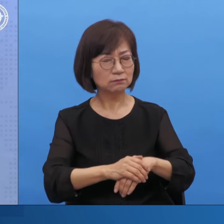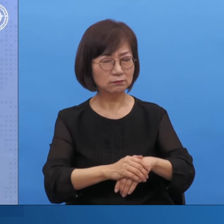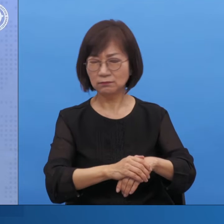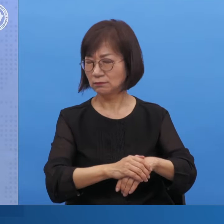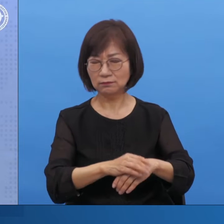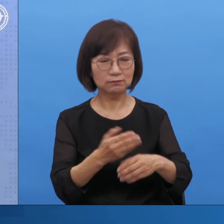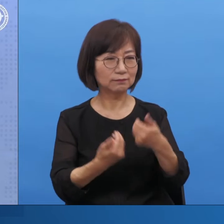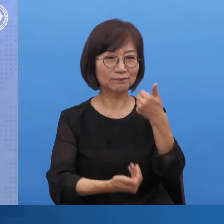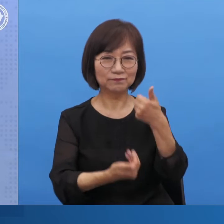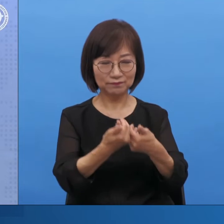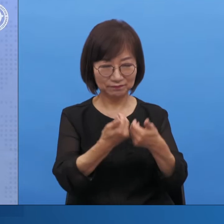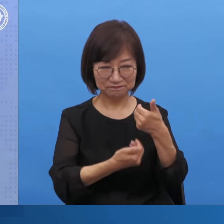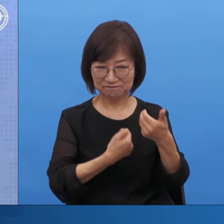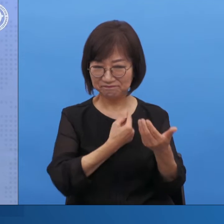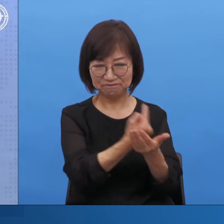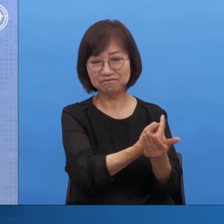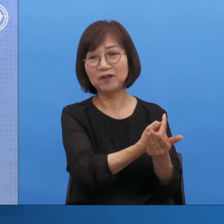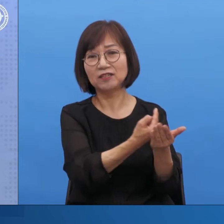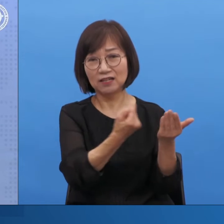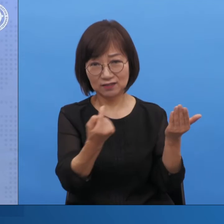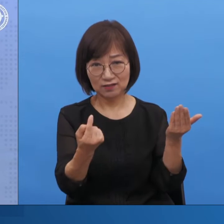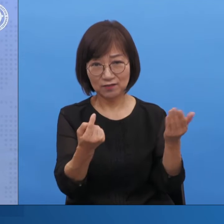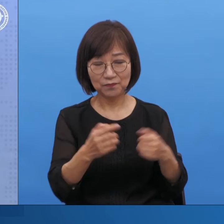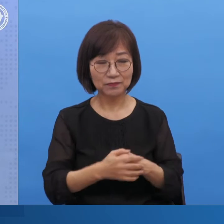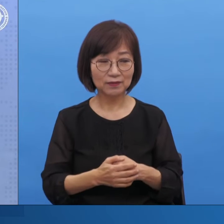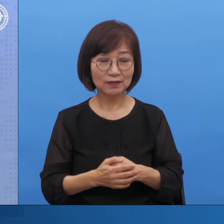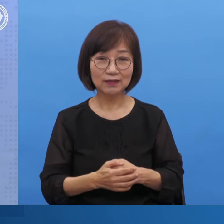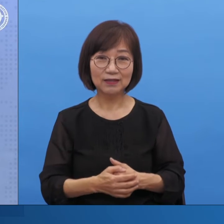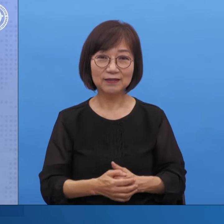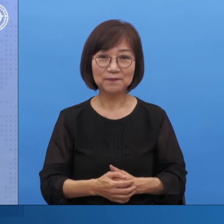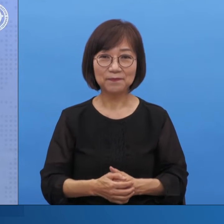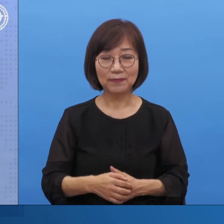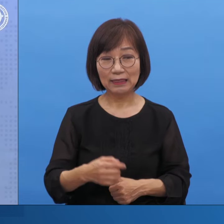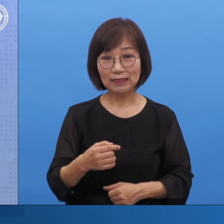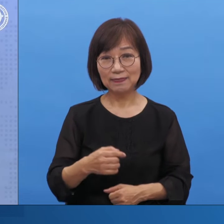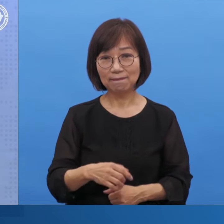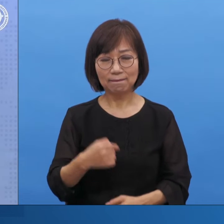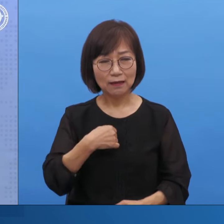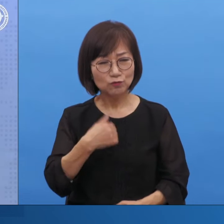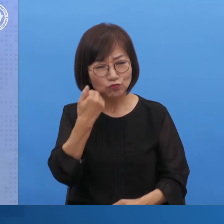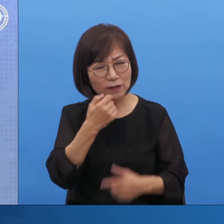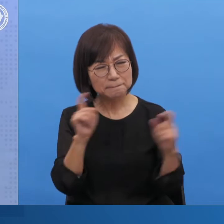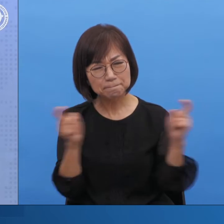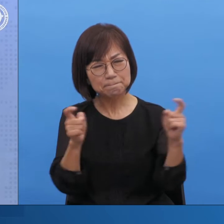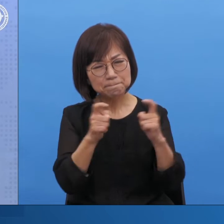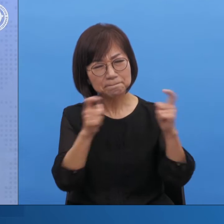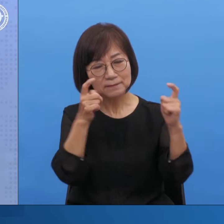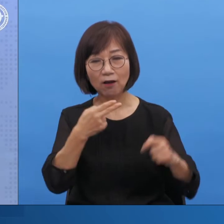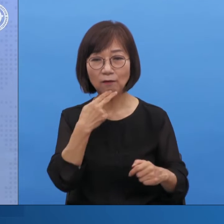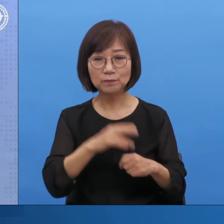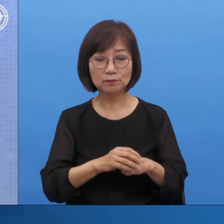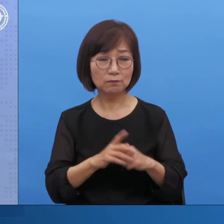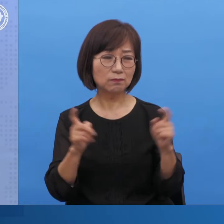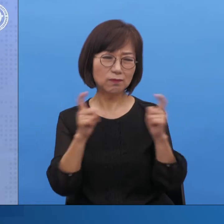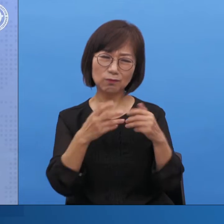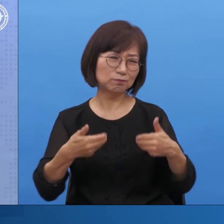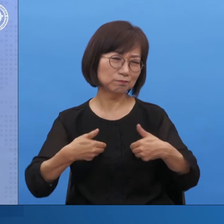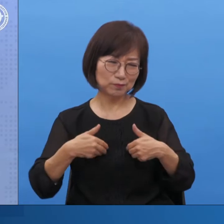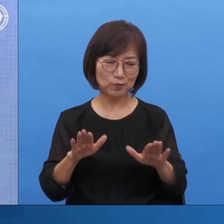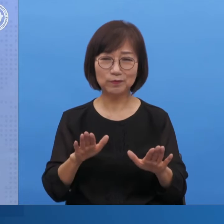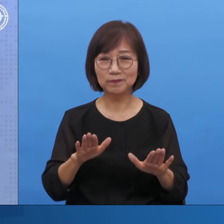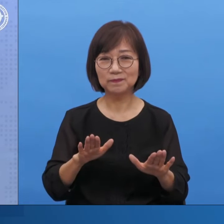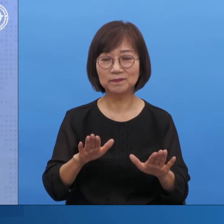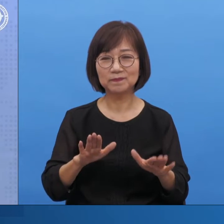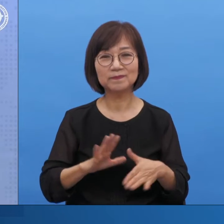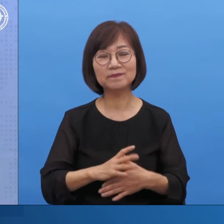that. 그래서 뭐 저하고 별로 싸우는 사람은 없을 겁니다. 저는 안 싸웁니다. 왜냐 싸울 필요가 없어요. And I'm sure there's not many people who fight with me. I don't even fight from the